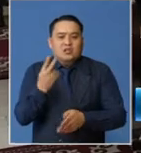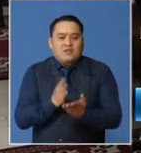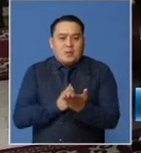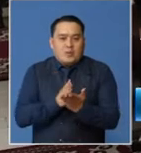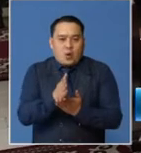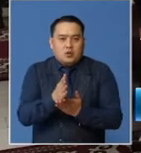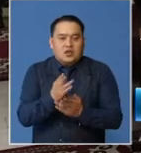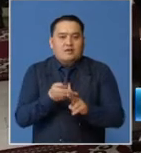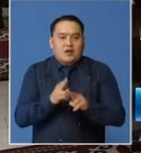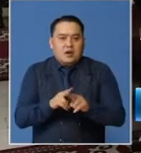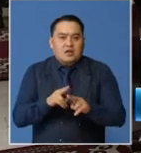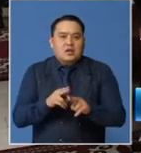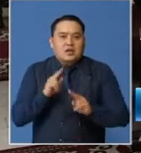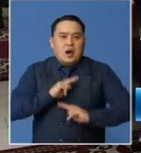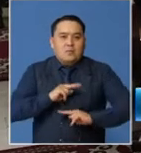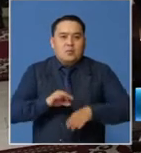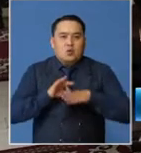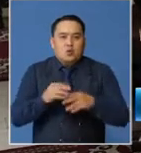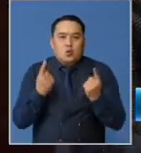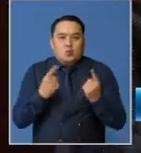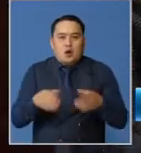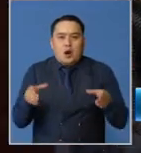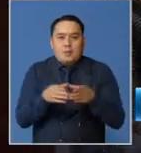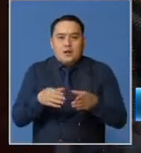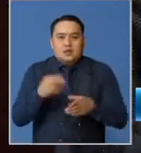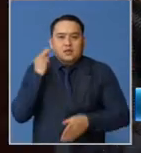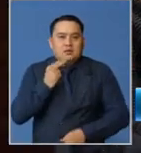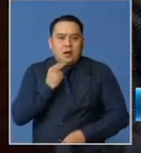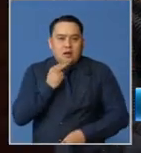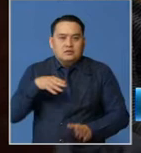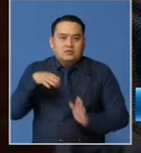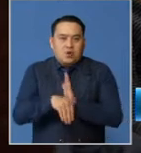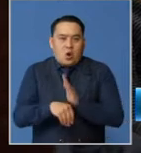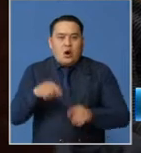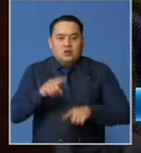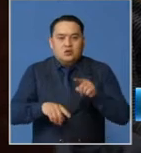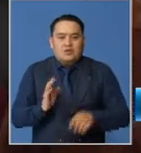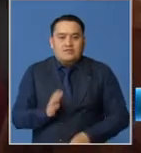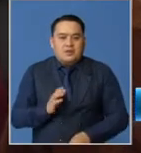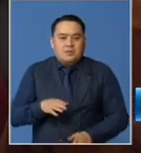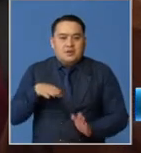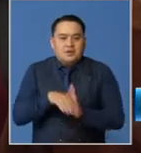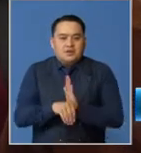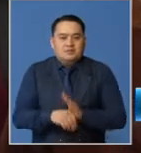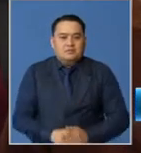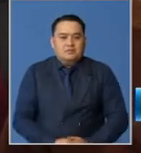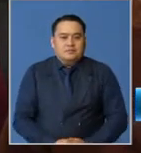полосы. Строительные работы сейчас производит крупнейшая компания КНР. Задействованы также отечественные фирмы.